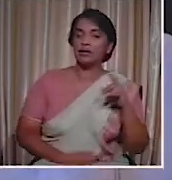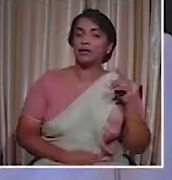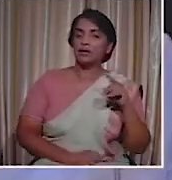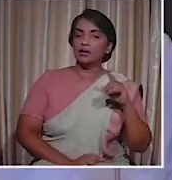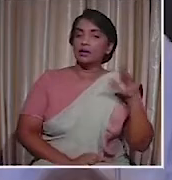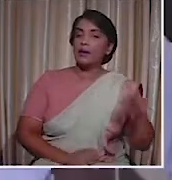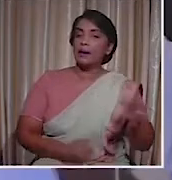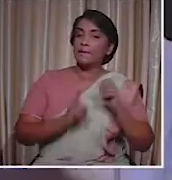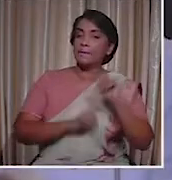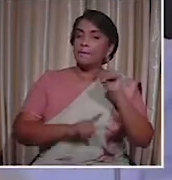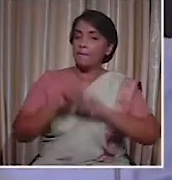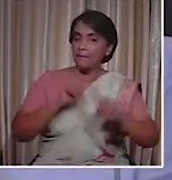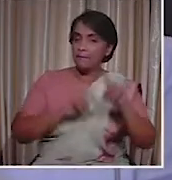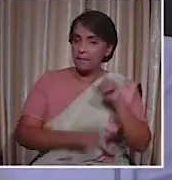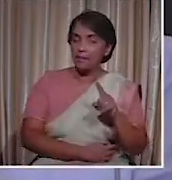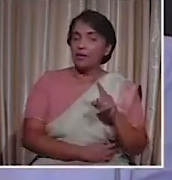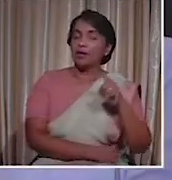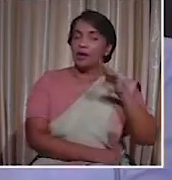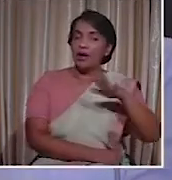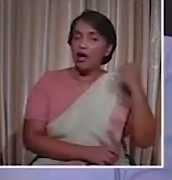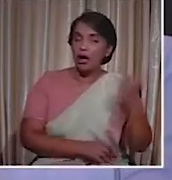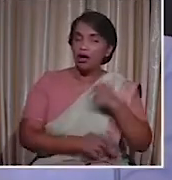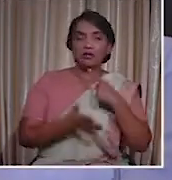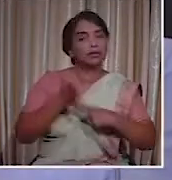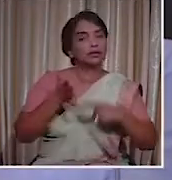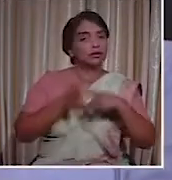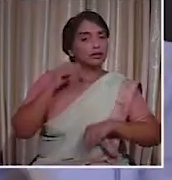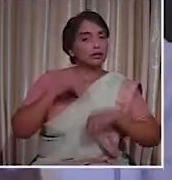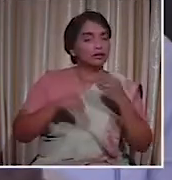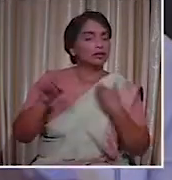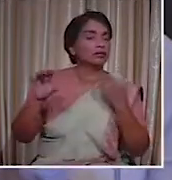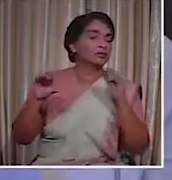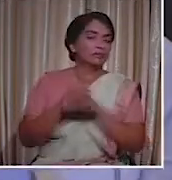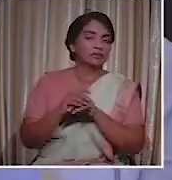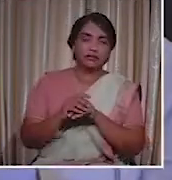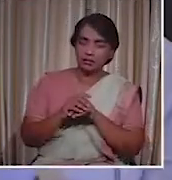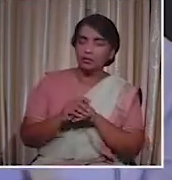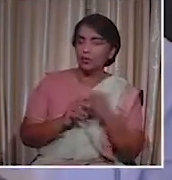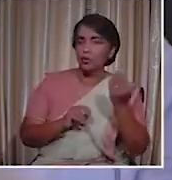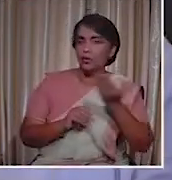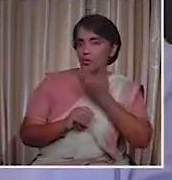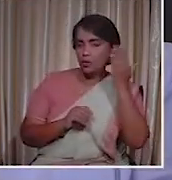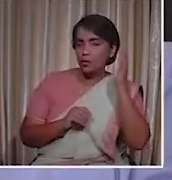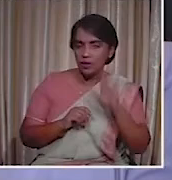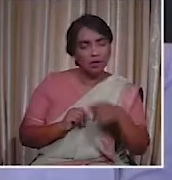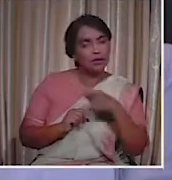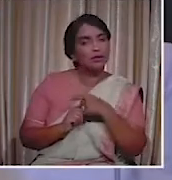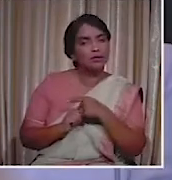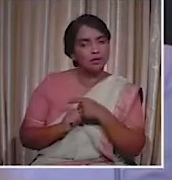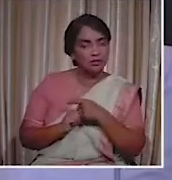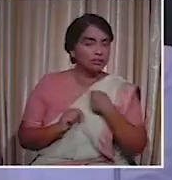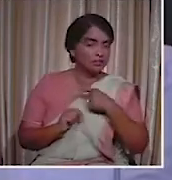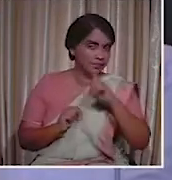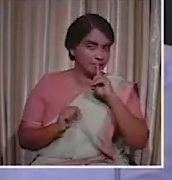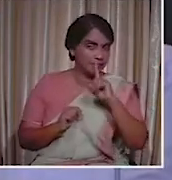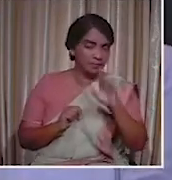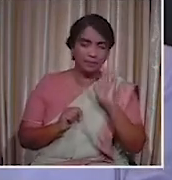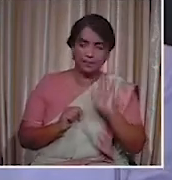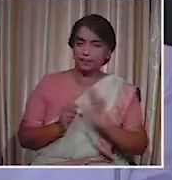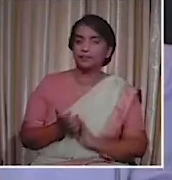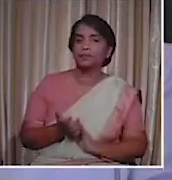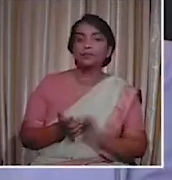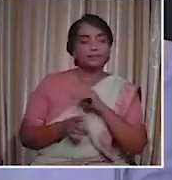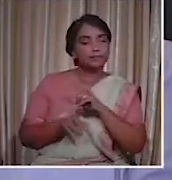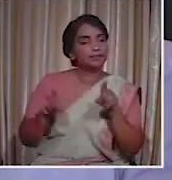මේ පාර්ලිමේන්තුවට එවැනි අලුත් ඡන්ද ක්‍රමයකට අවතීර්ණ වීමට හැකියාව තිබෙන බව සඳහන් කරන්නට ඕනේ.